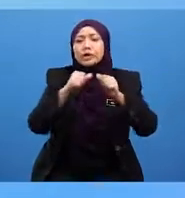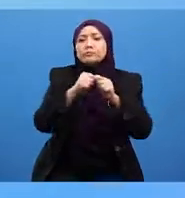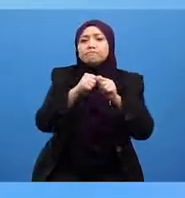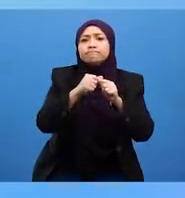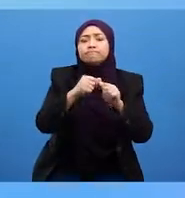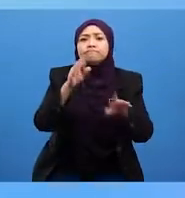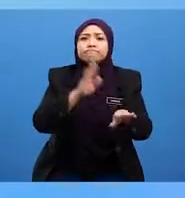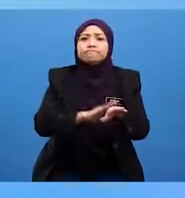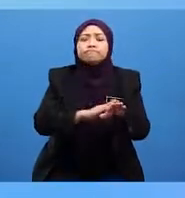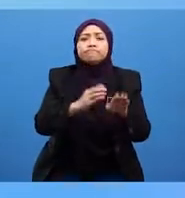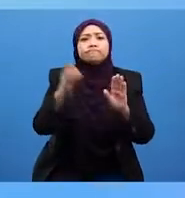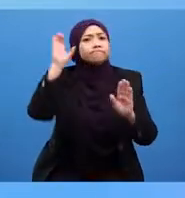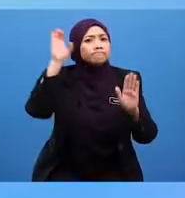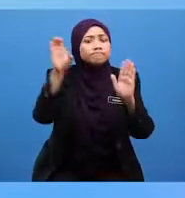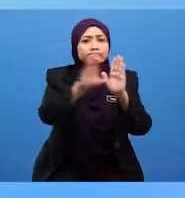gambar tersebut?